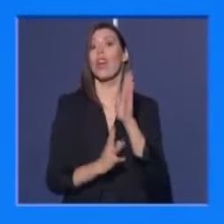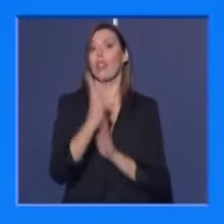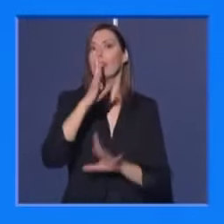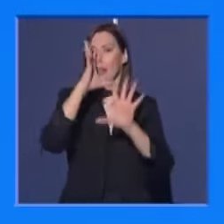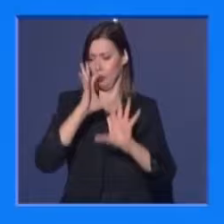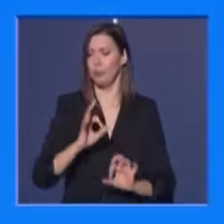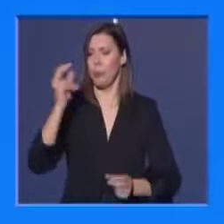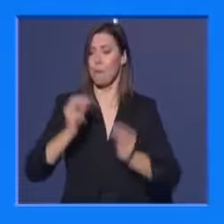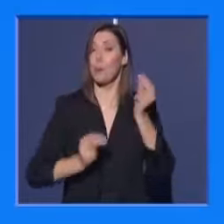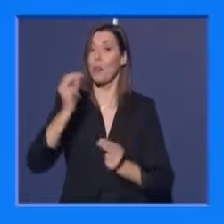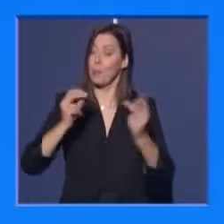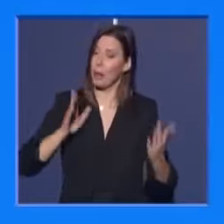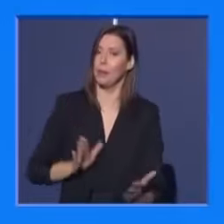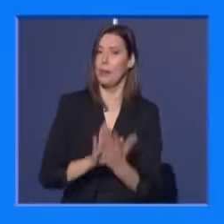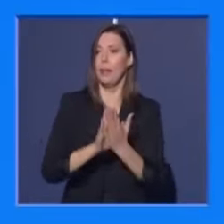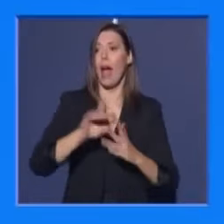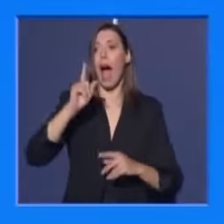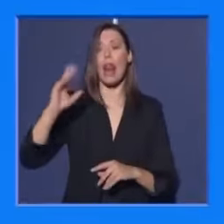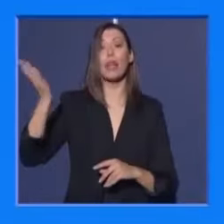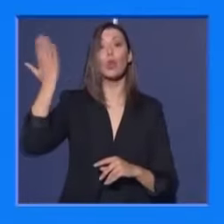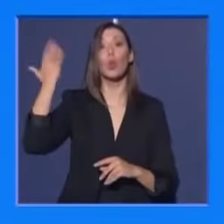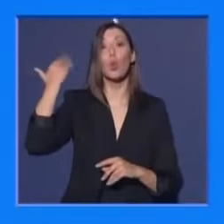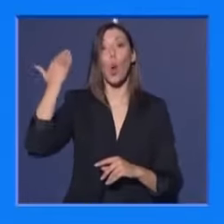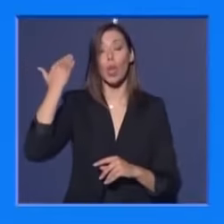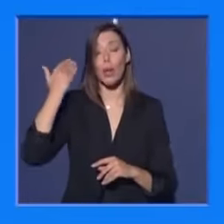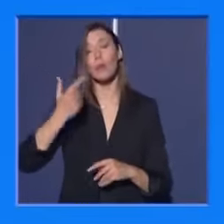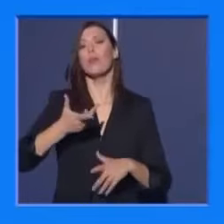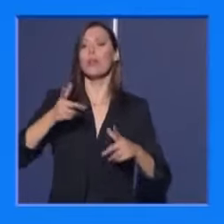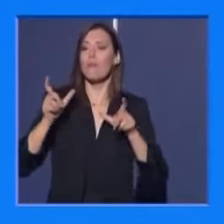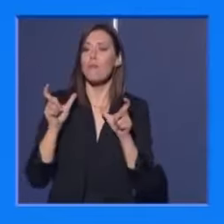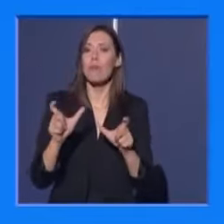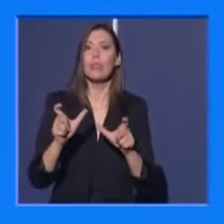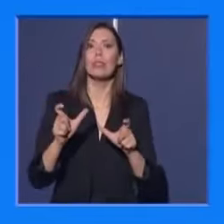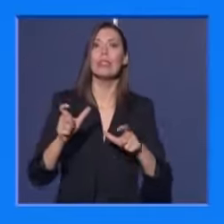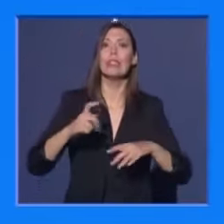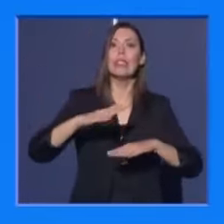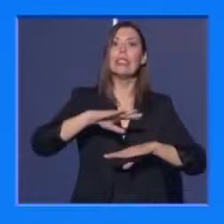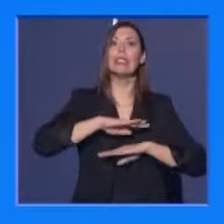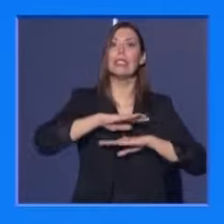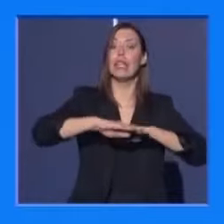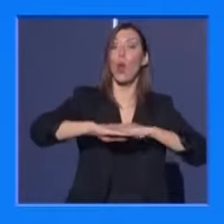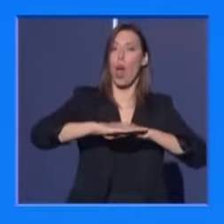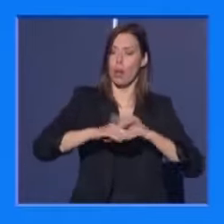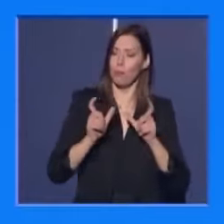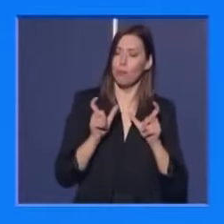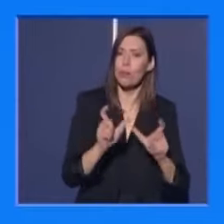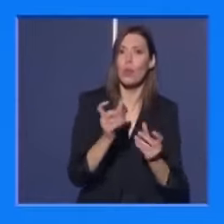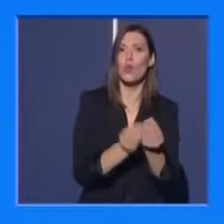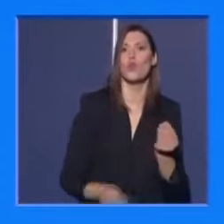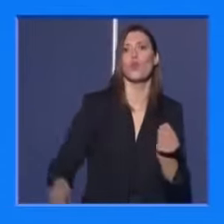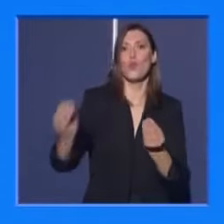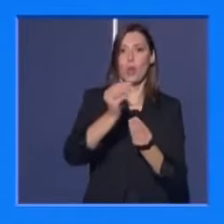ελέγχαμε πλήρως τα σύνορα, χερσαία και θάλασσα. Έμπαιναν ελάχιστοι και έβγαιναν για επαναπατρισμό πολύ